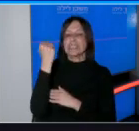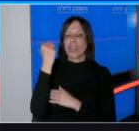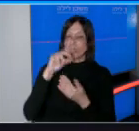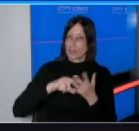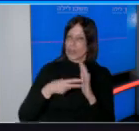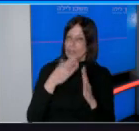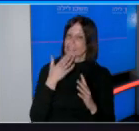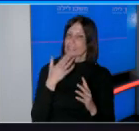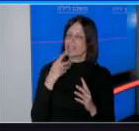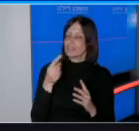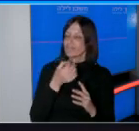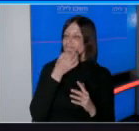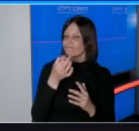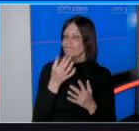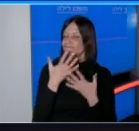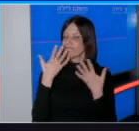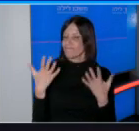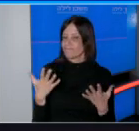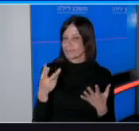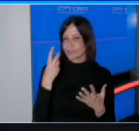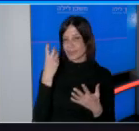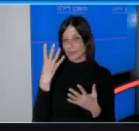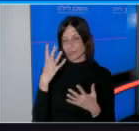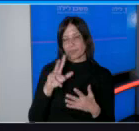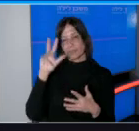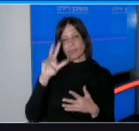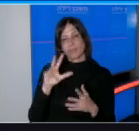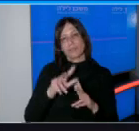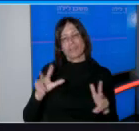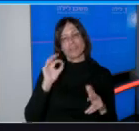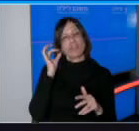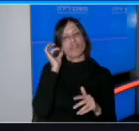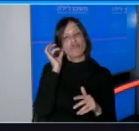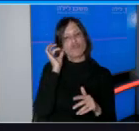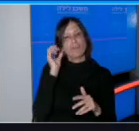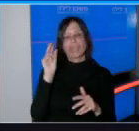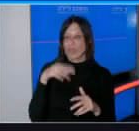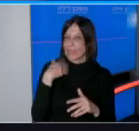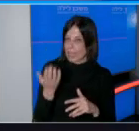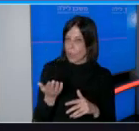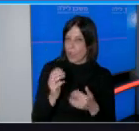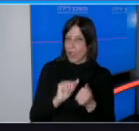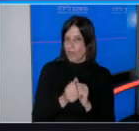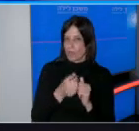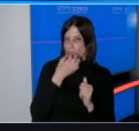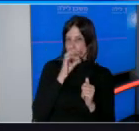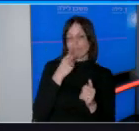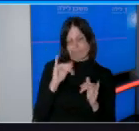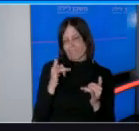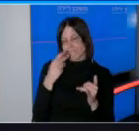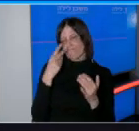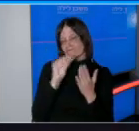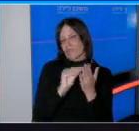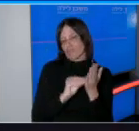סימן שאלה מאוד גדולות של פרשנסים. ב-24 למרץ מצבם שהאנשים במערכת הפוליטית הישראלית יהיה גרוע יותר או כן, טוב יותר? כן, תסתכל על